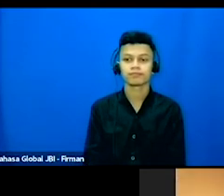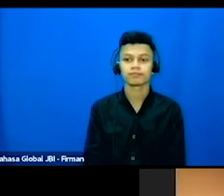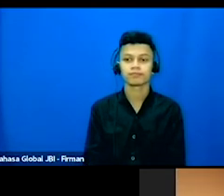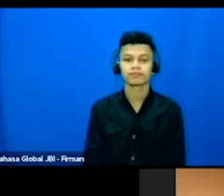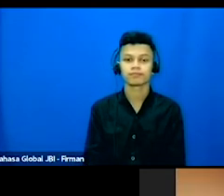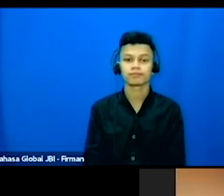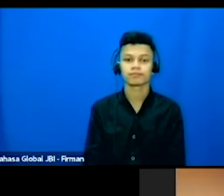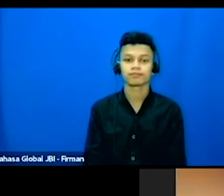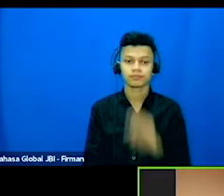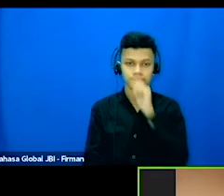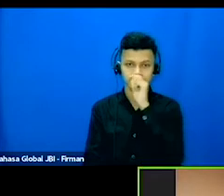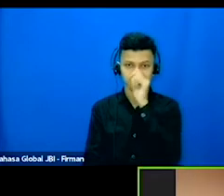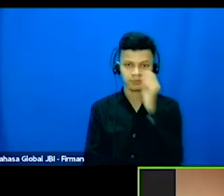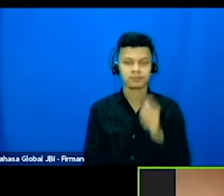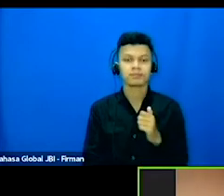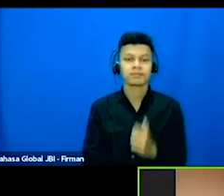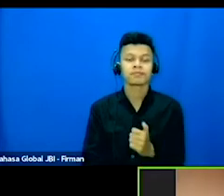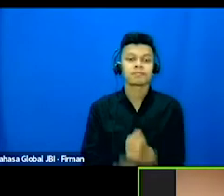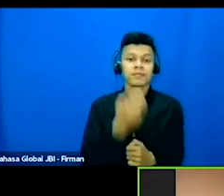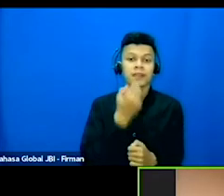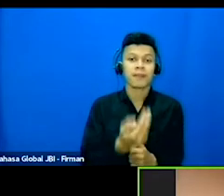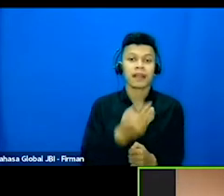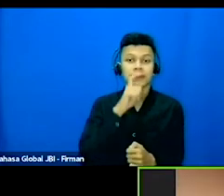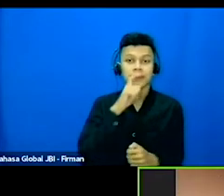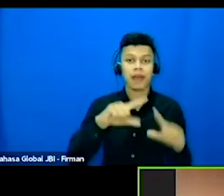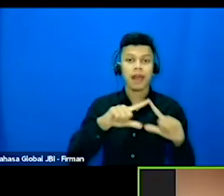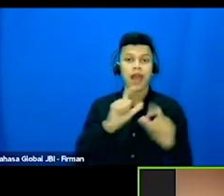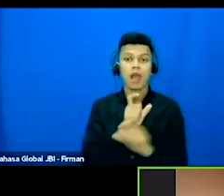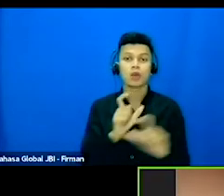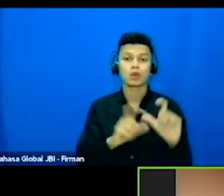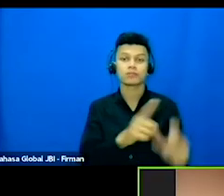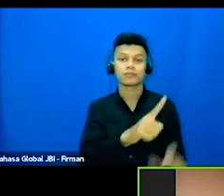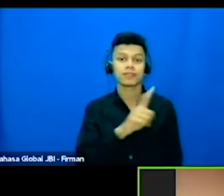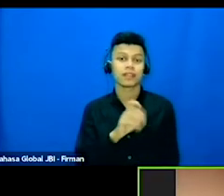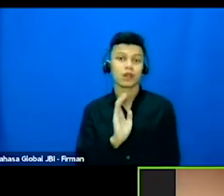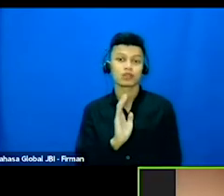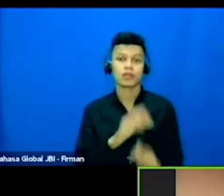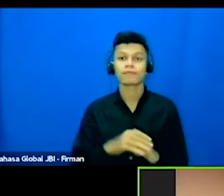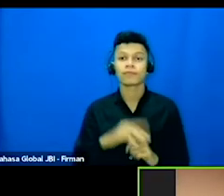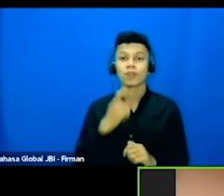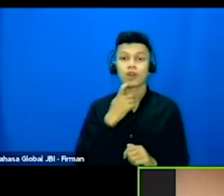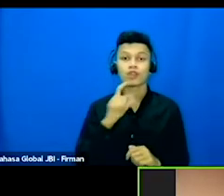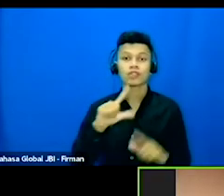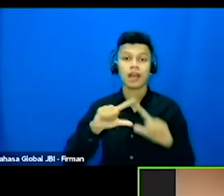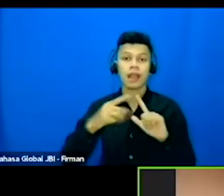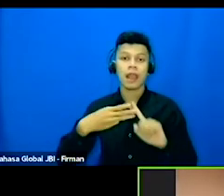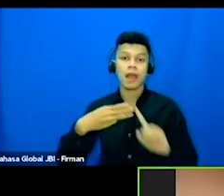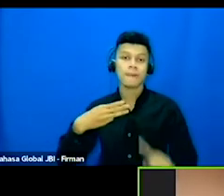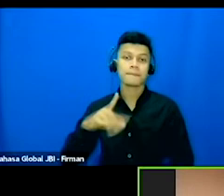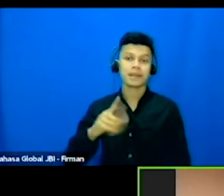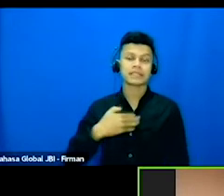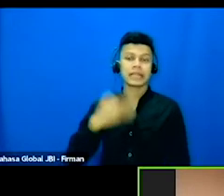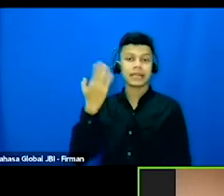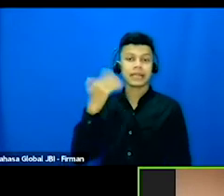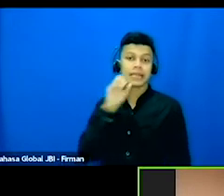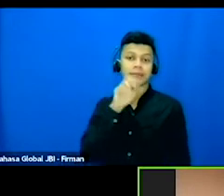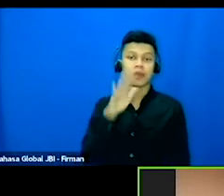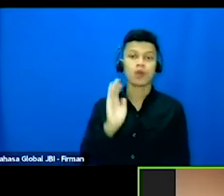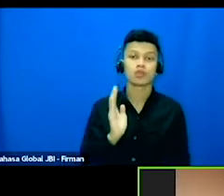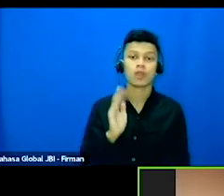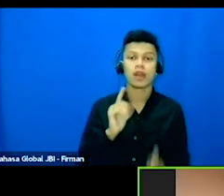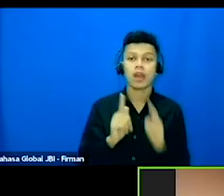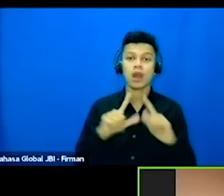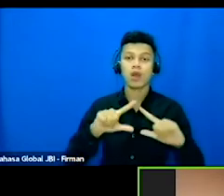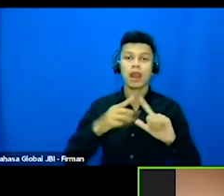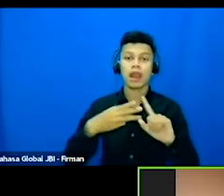test Terima kasih bagus untuk pertanyaannya tentang label Saya kira tadi saya sampaikan bahwa ke label